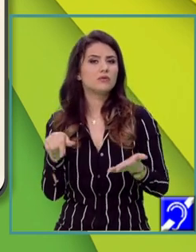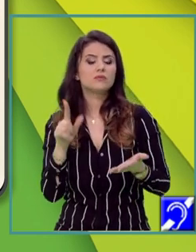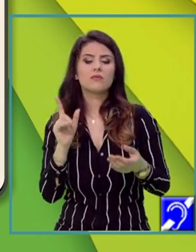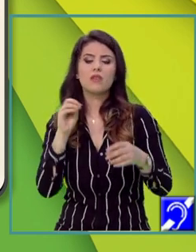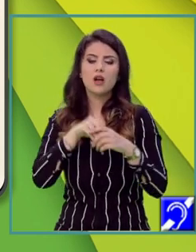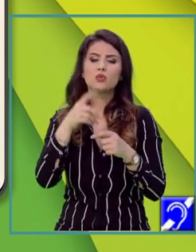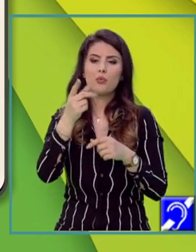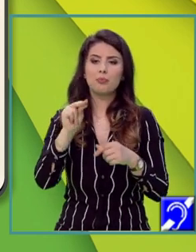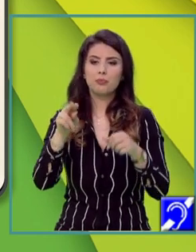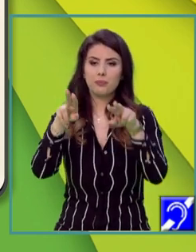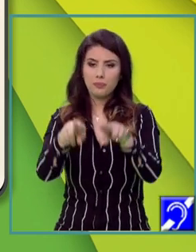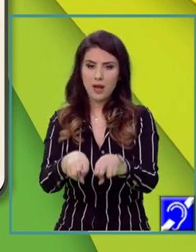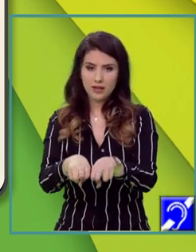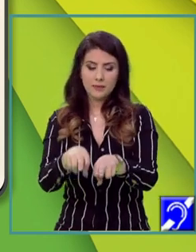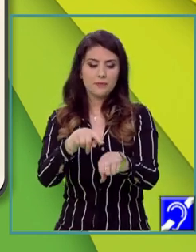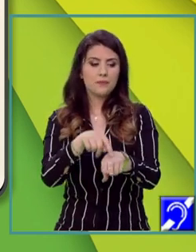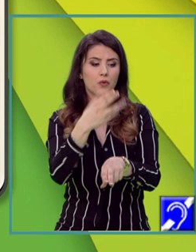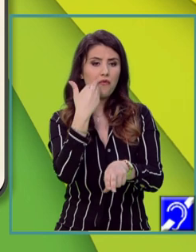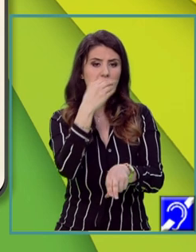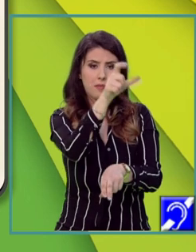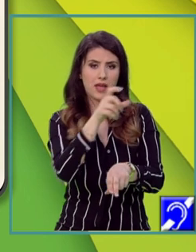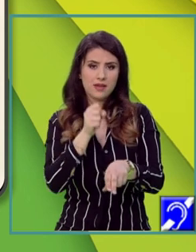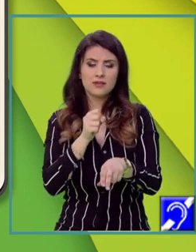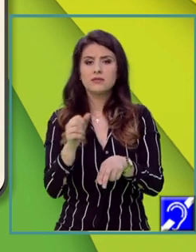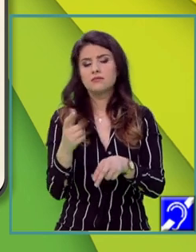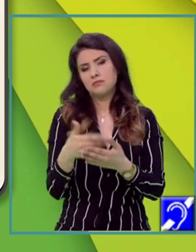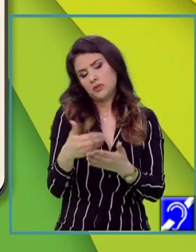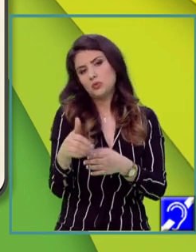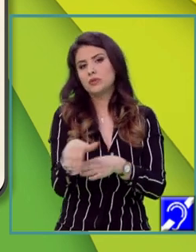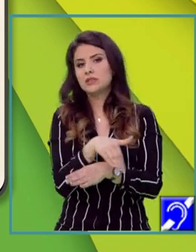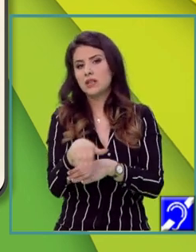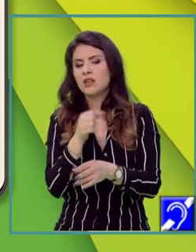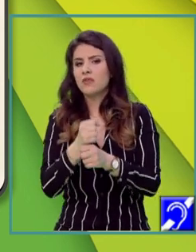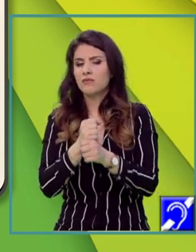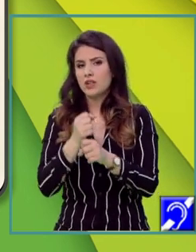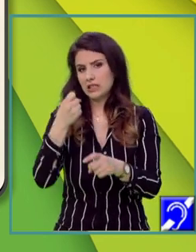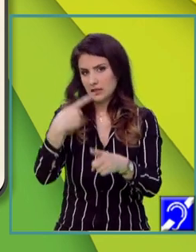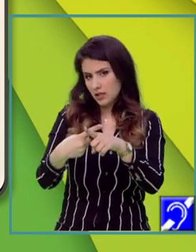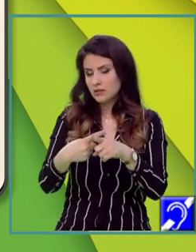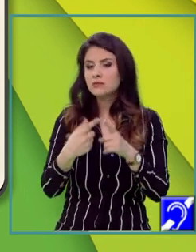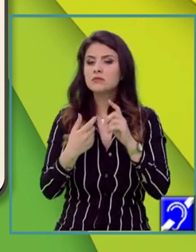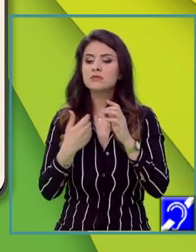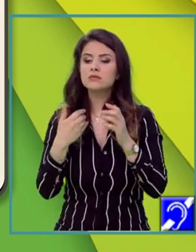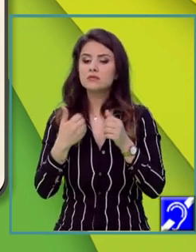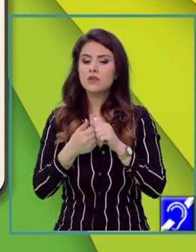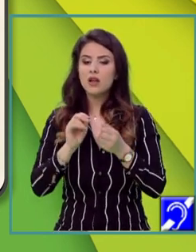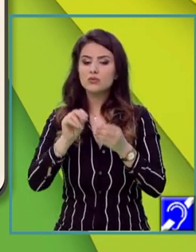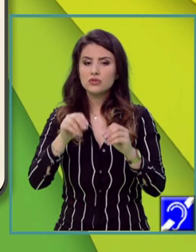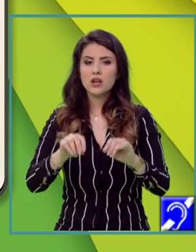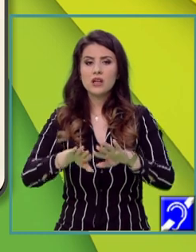conjugari o femeie de stradă bună pentru a satisface Orgoliul rănit Ceea ce va duce la separarea